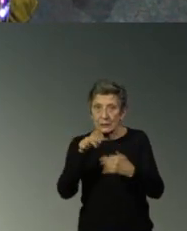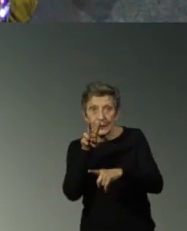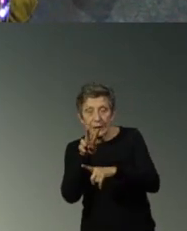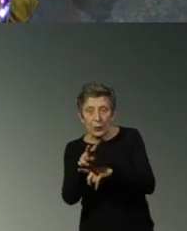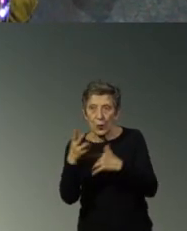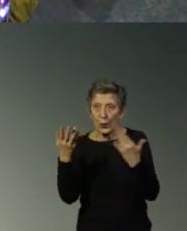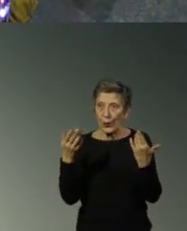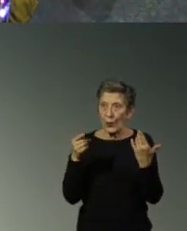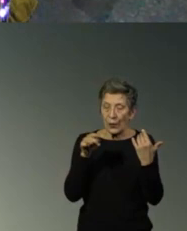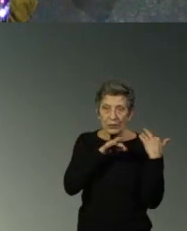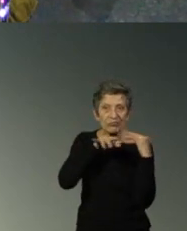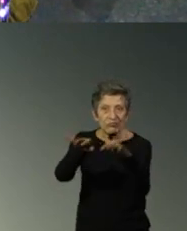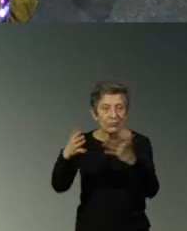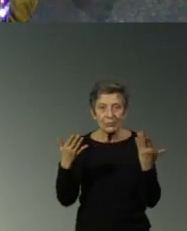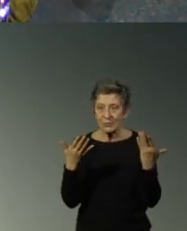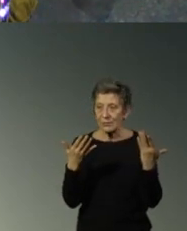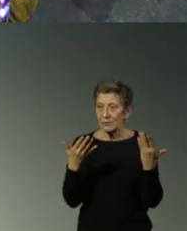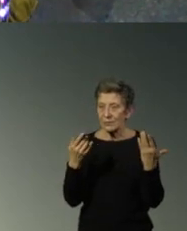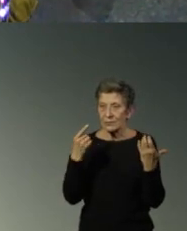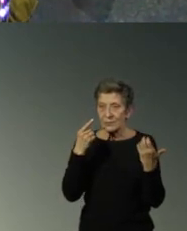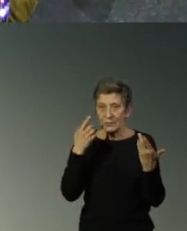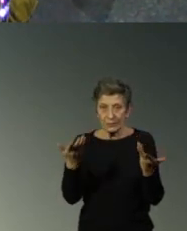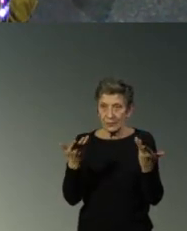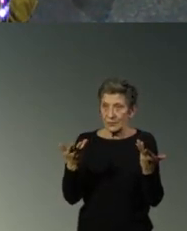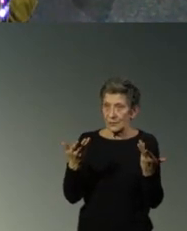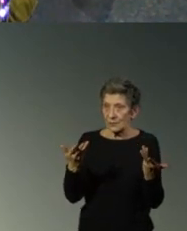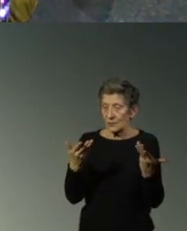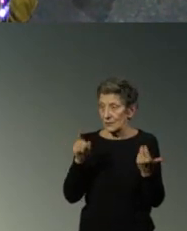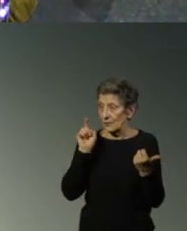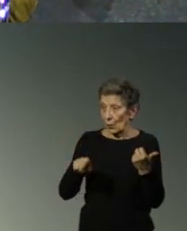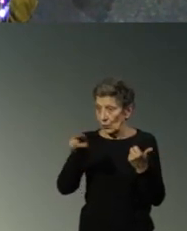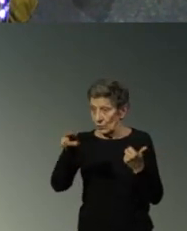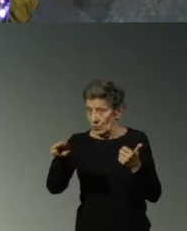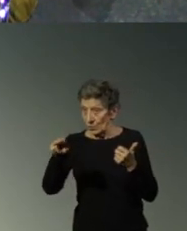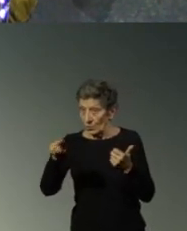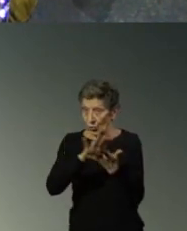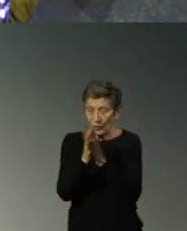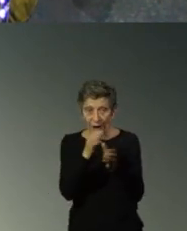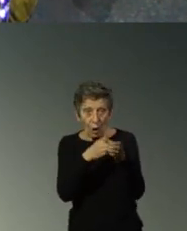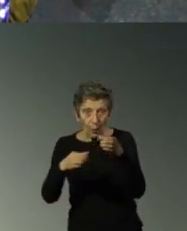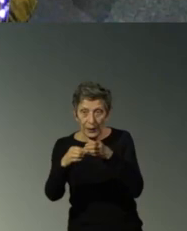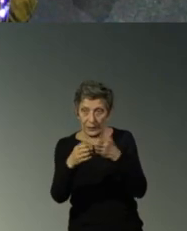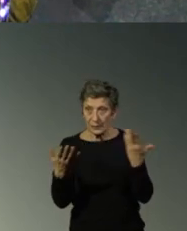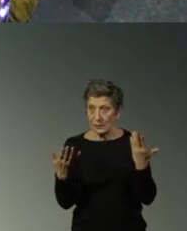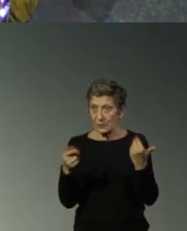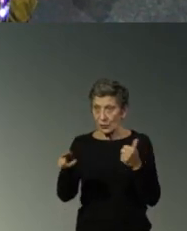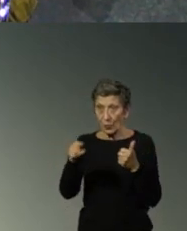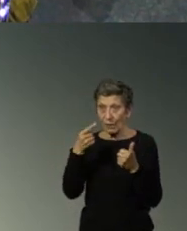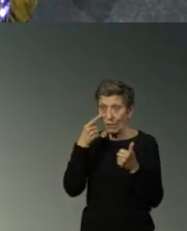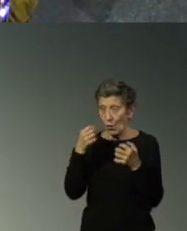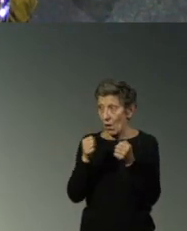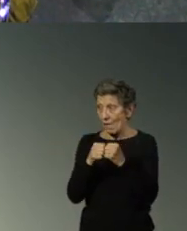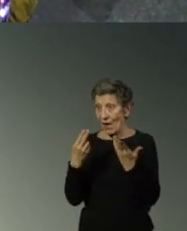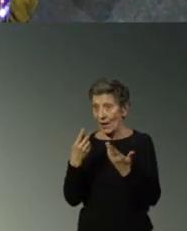sorte entrer, non pas en empathie, mais voir depuis vos yeux. Il me semble que cette présence du corps, elle est nécessaire. Je voudrais poser une dernière question